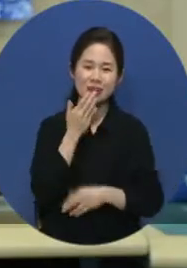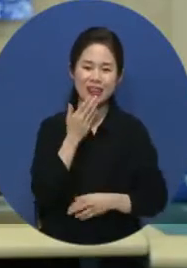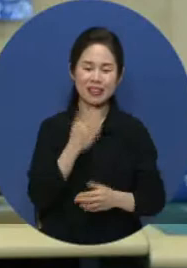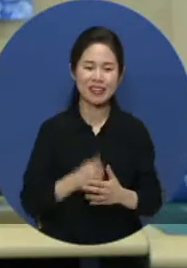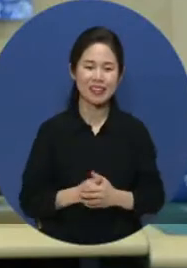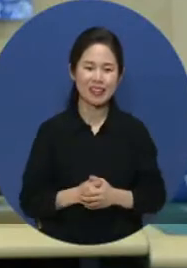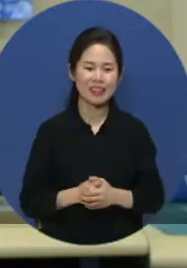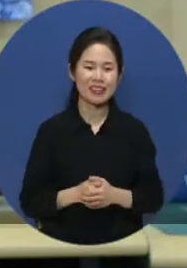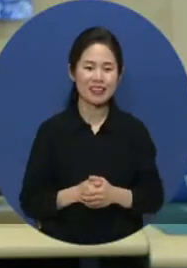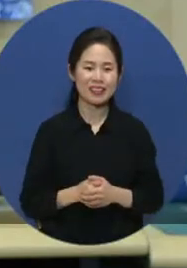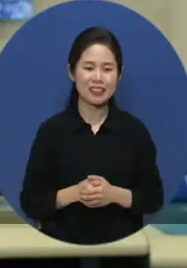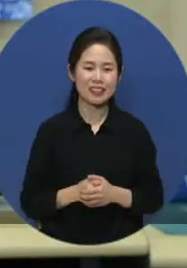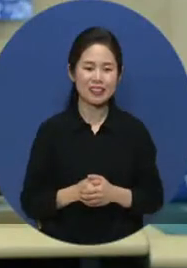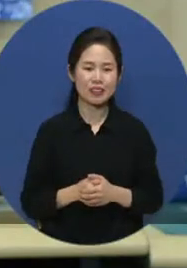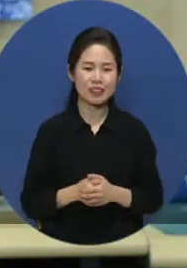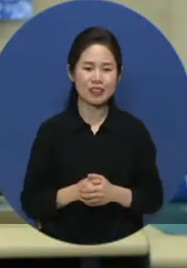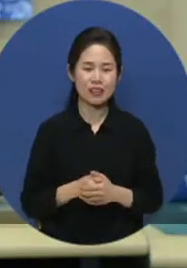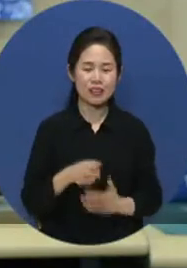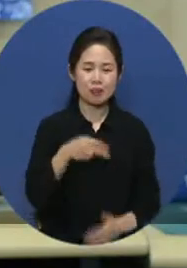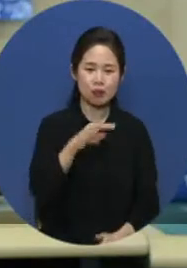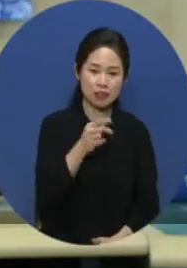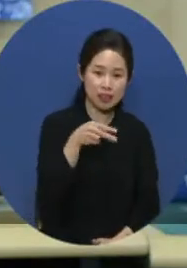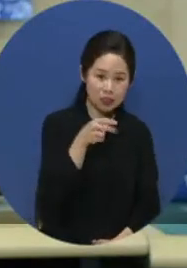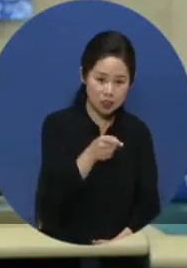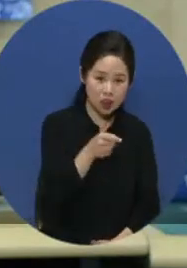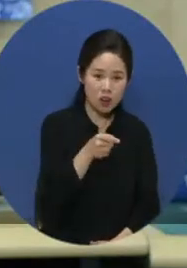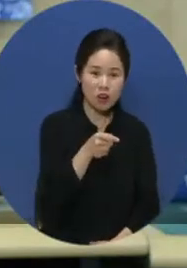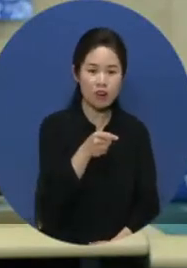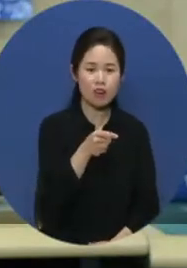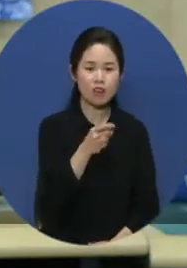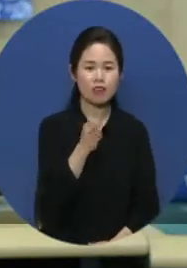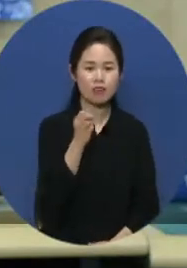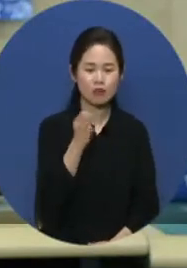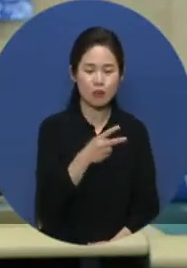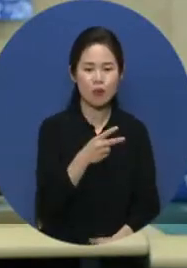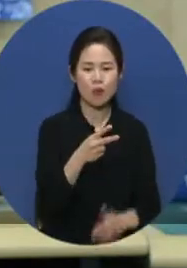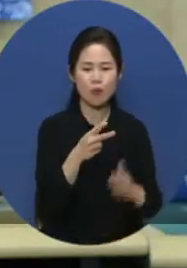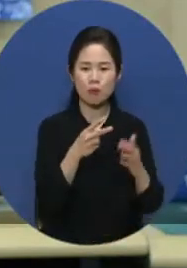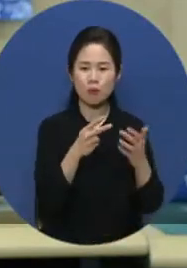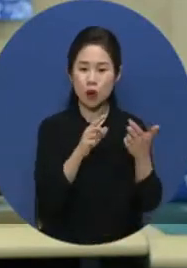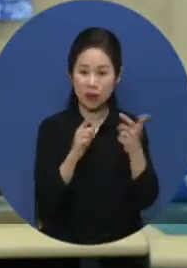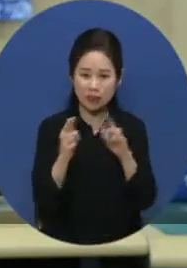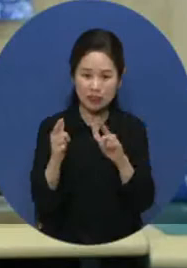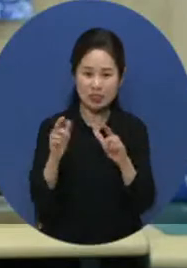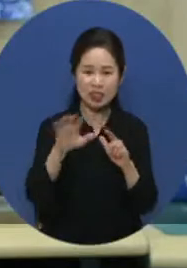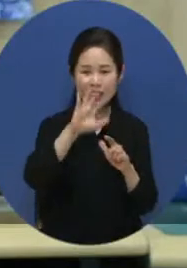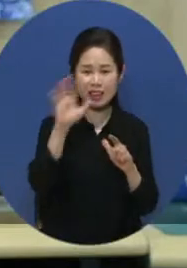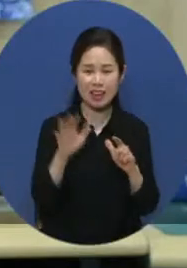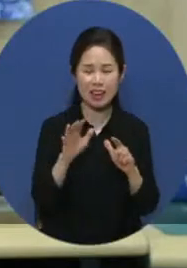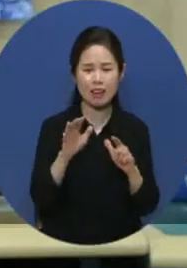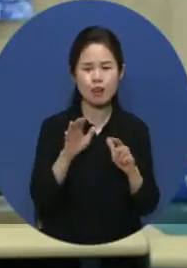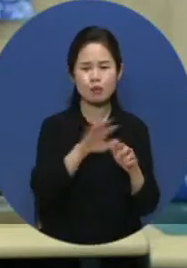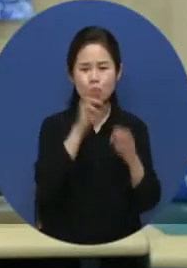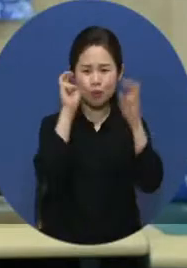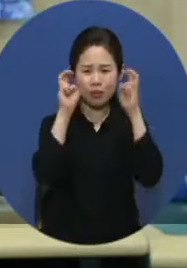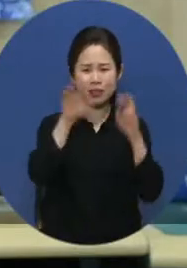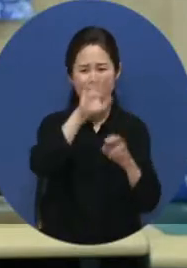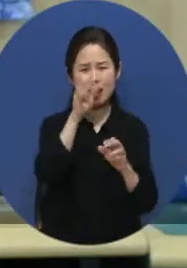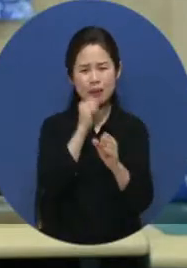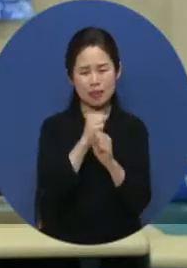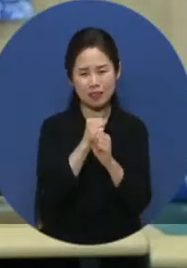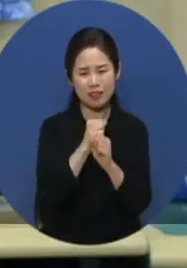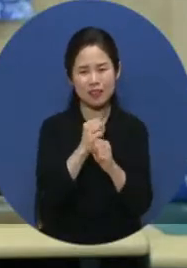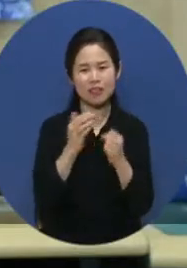있었고 그래서 센서에서부터 뭐 기구부나 소프트웨어까지 저희가 직접 개발을 했기 때문에 그게